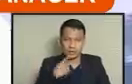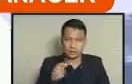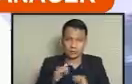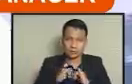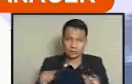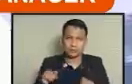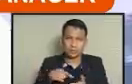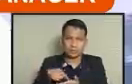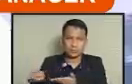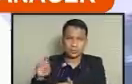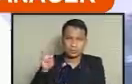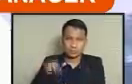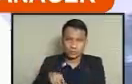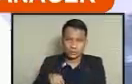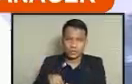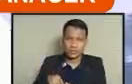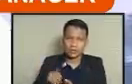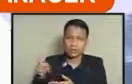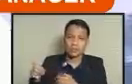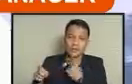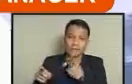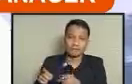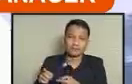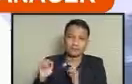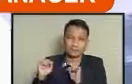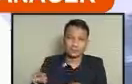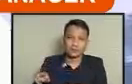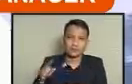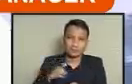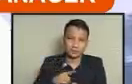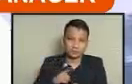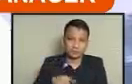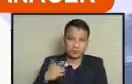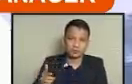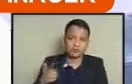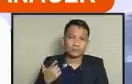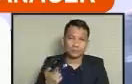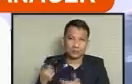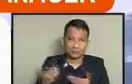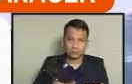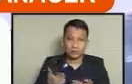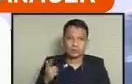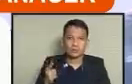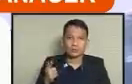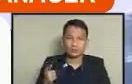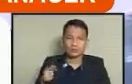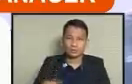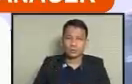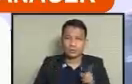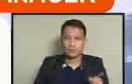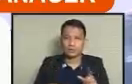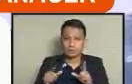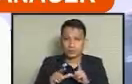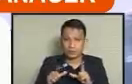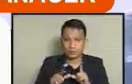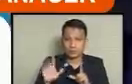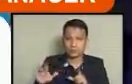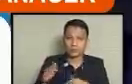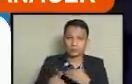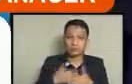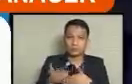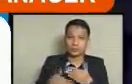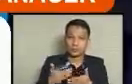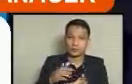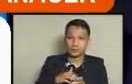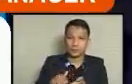na kapagbayad na silang 4,000 at sinasabi niyo sa kanila, sige, mag-duty na kayo at may baril pang karga at yung inyong pong lisensya, pinaprocess